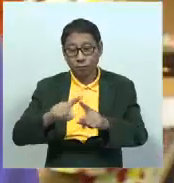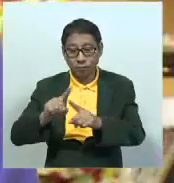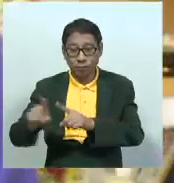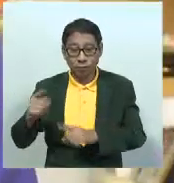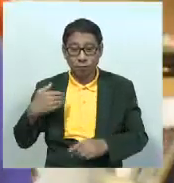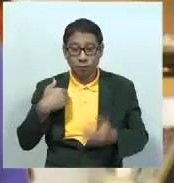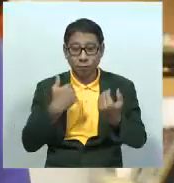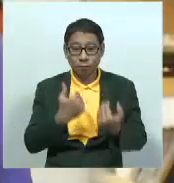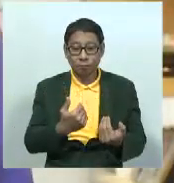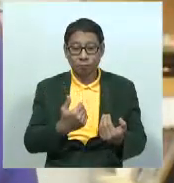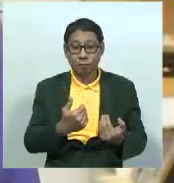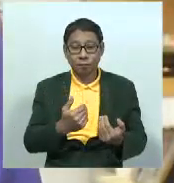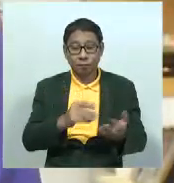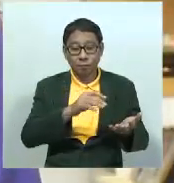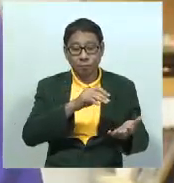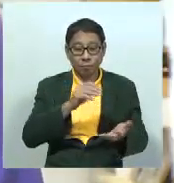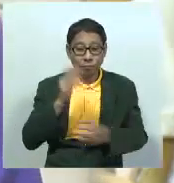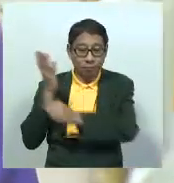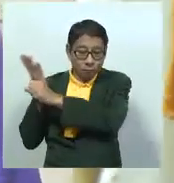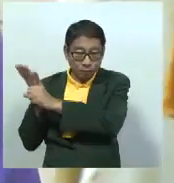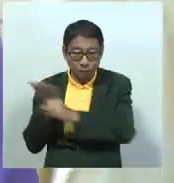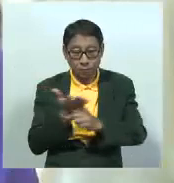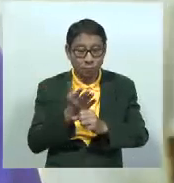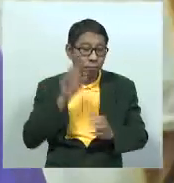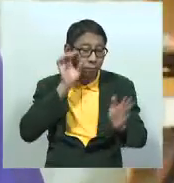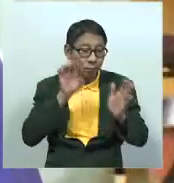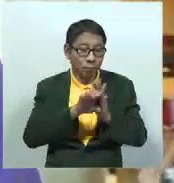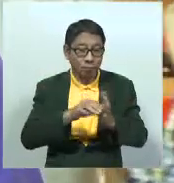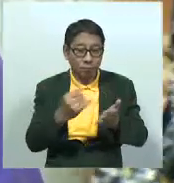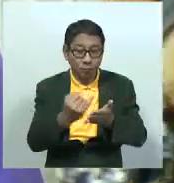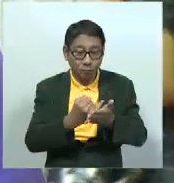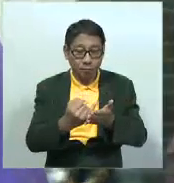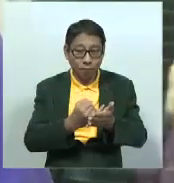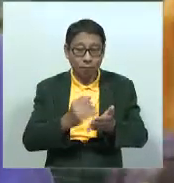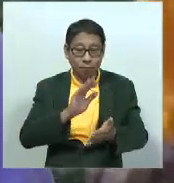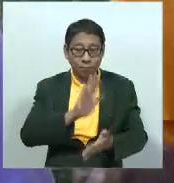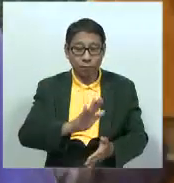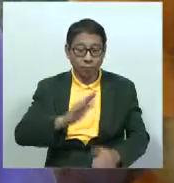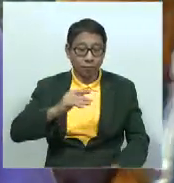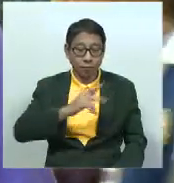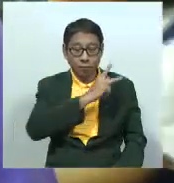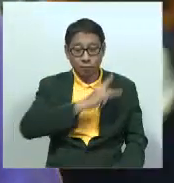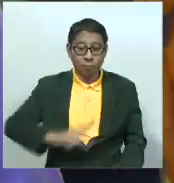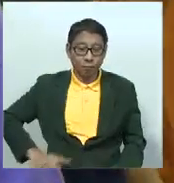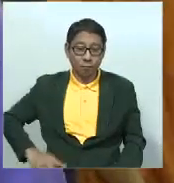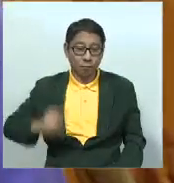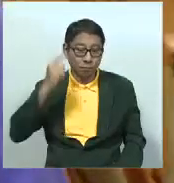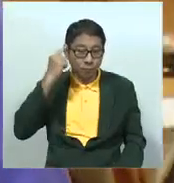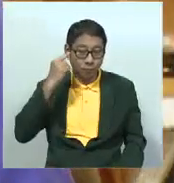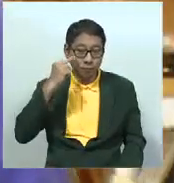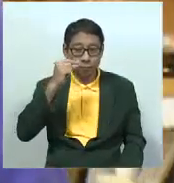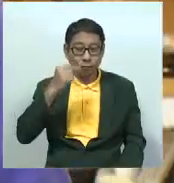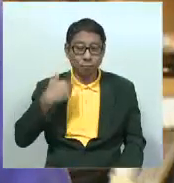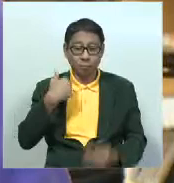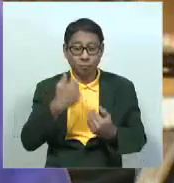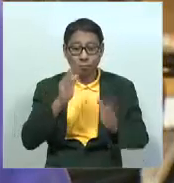คือ เราได้รับพระประธานภาพฝีพระหัตถ์นะคะของกรมหมื่นสุทธนารีนาถซึ่งก็มีผู้มา